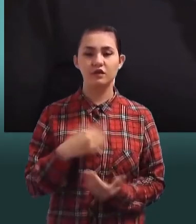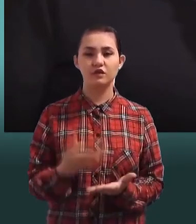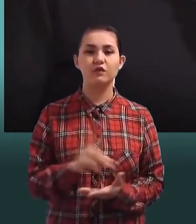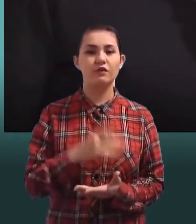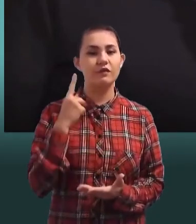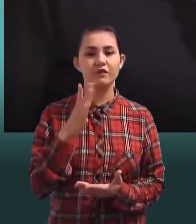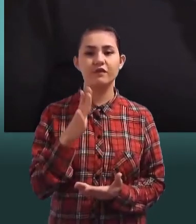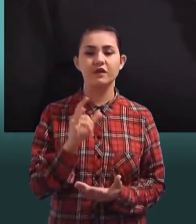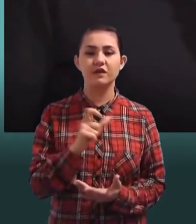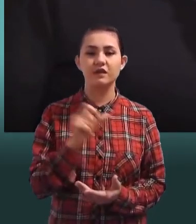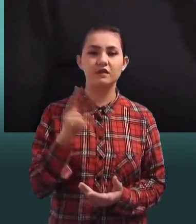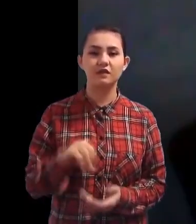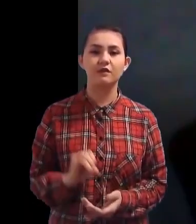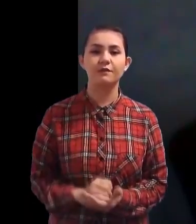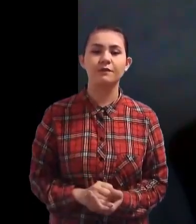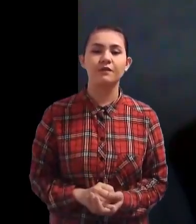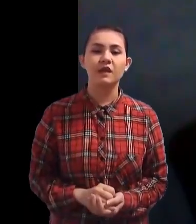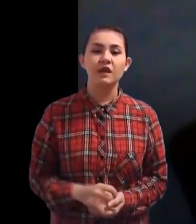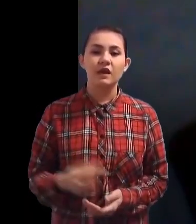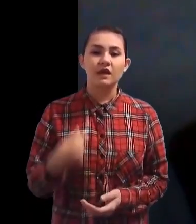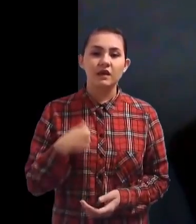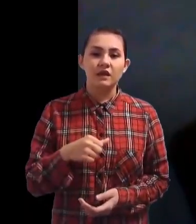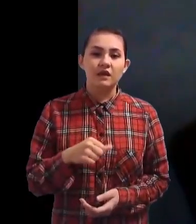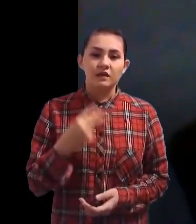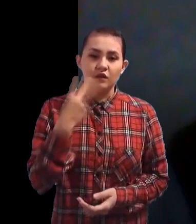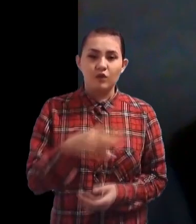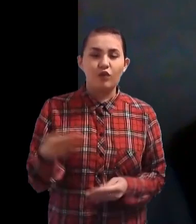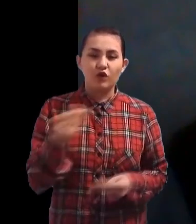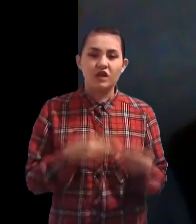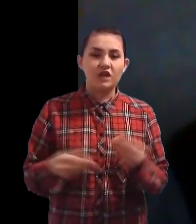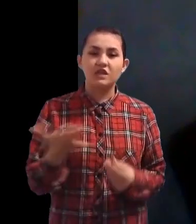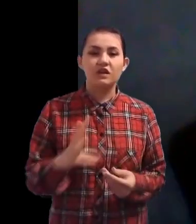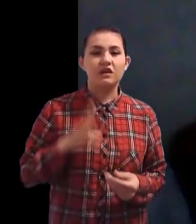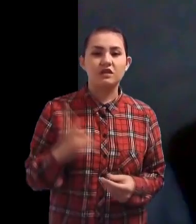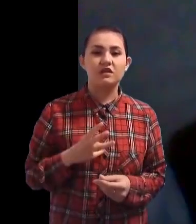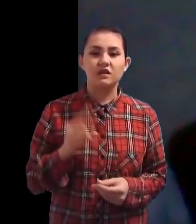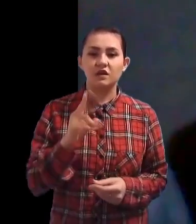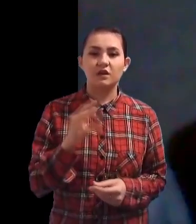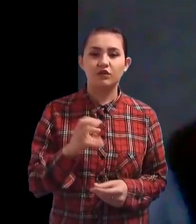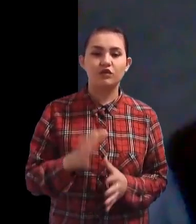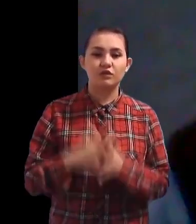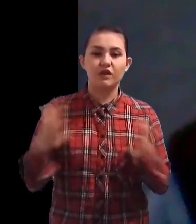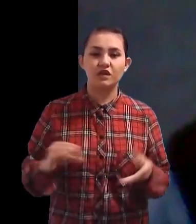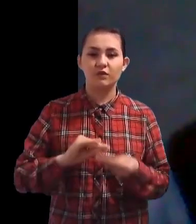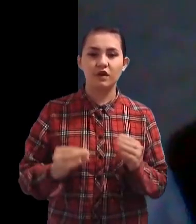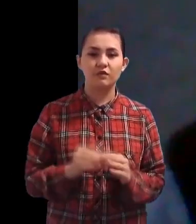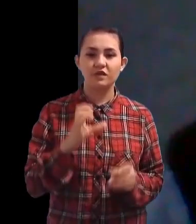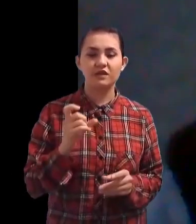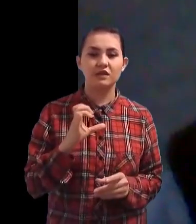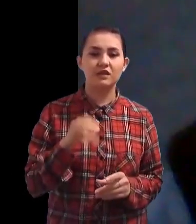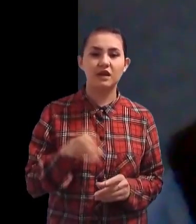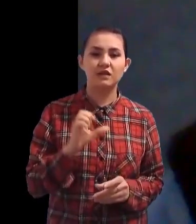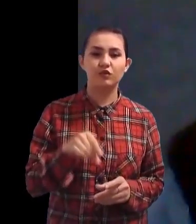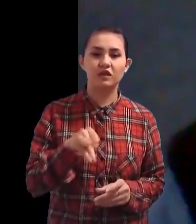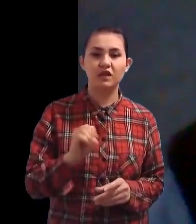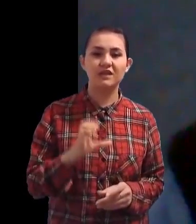бачите? Я за максимальную прозрачность. Вот как хотите. Во-первых, в Краматорске большая проблема с транспортной системой вообще,